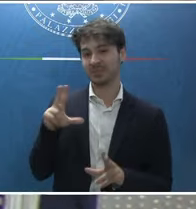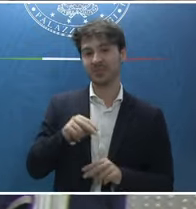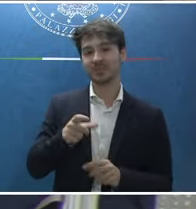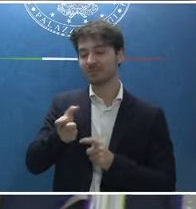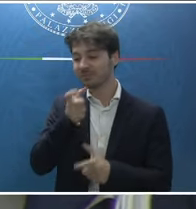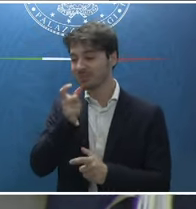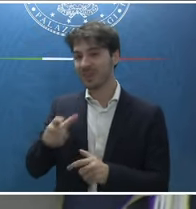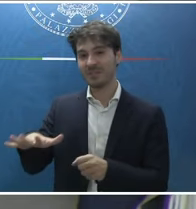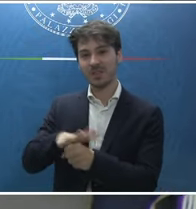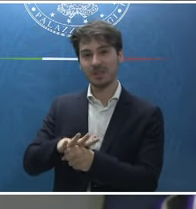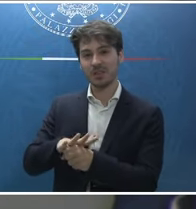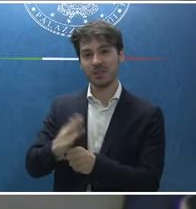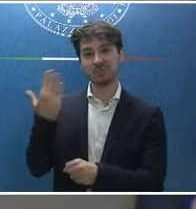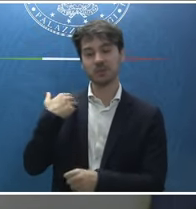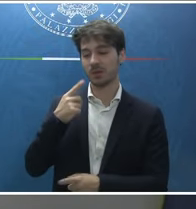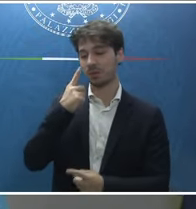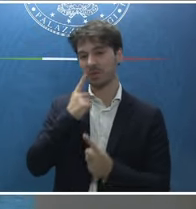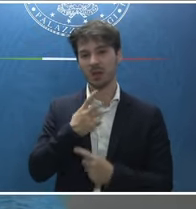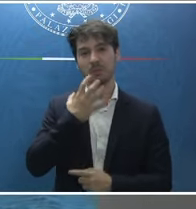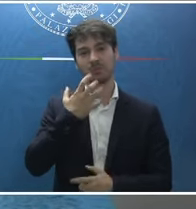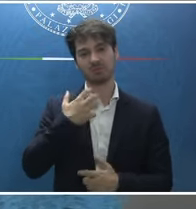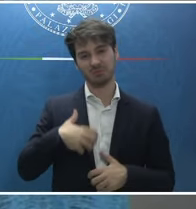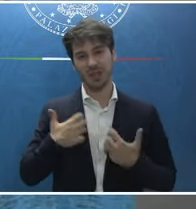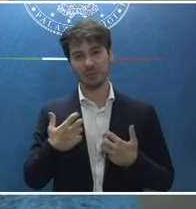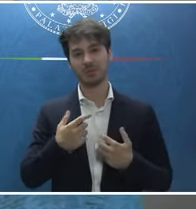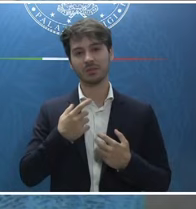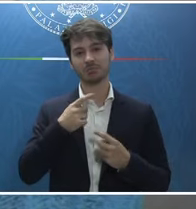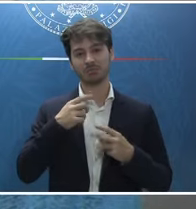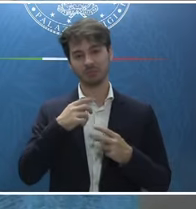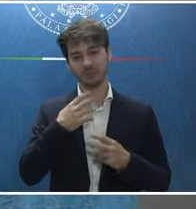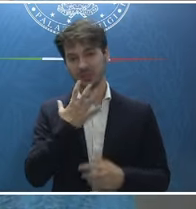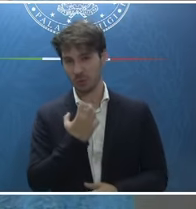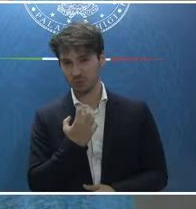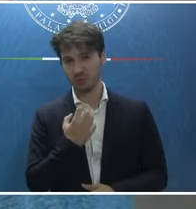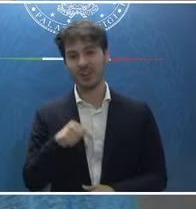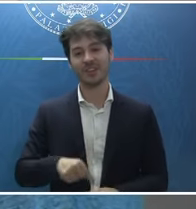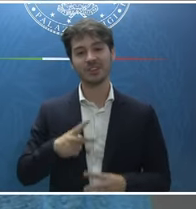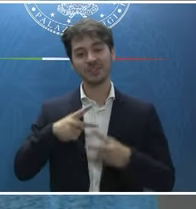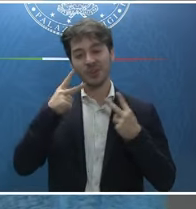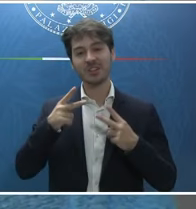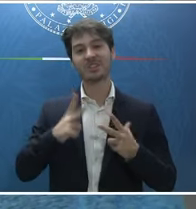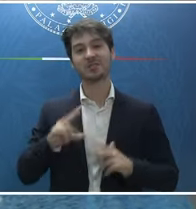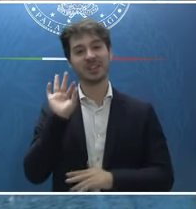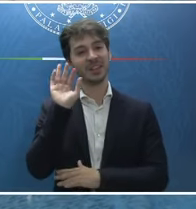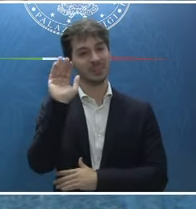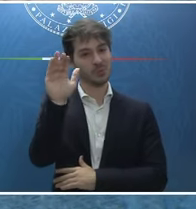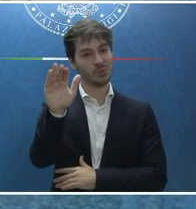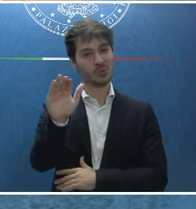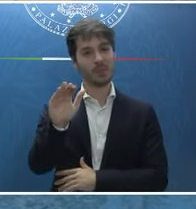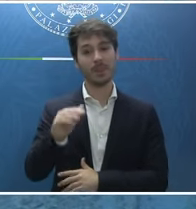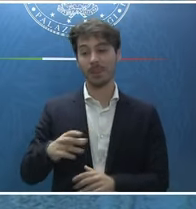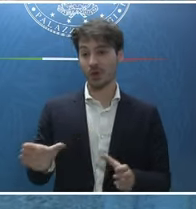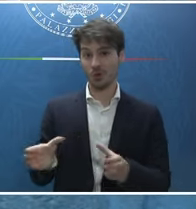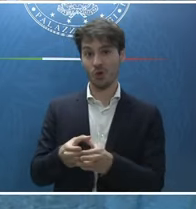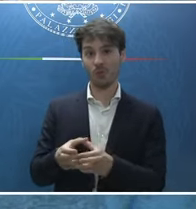dove prima c'erano lacrime e delusione, ora ci sono tanti sorrisi e speranze. La comunità mi ha permesso di